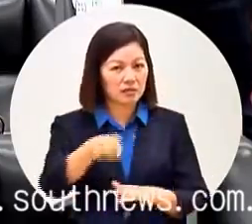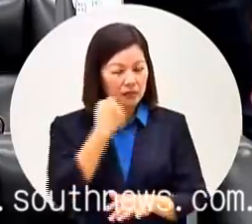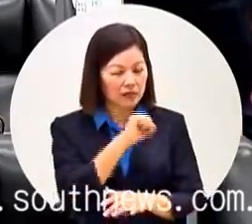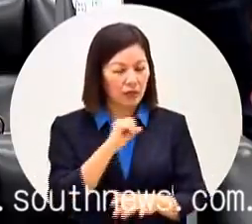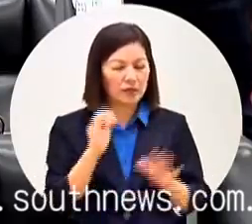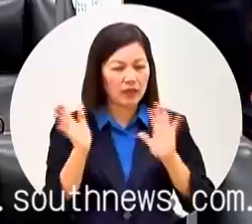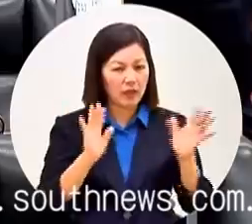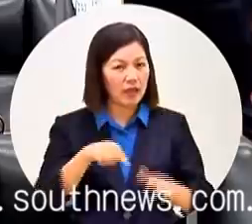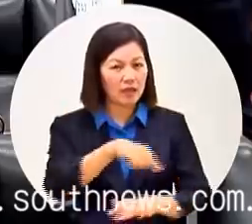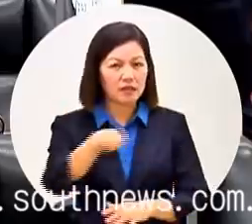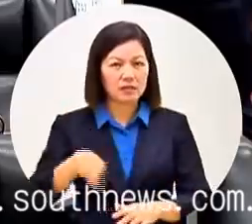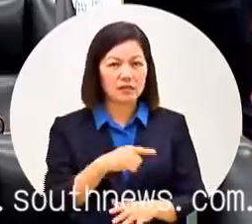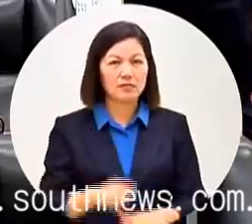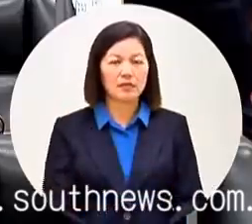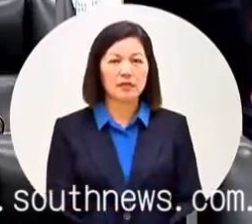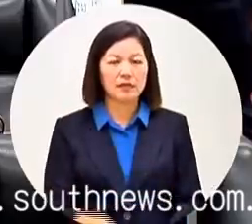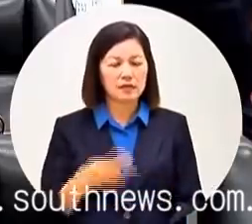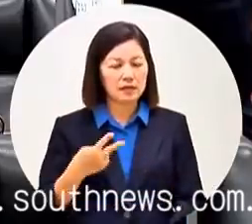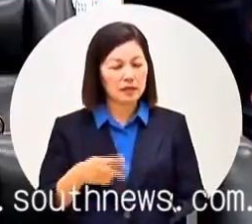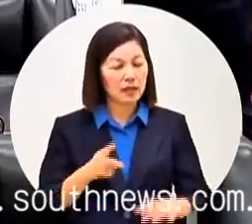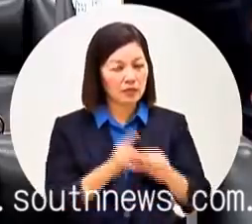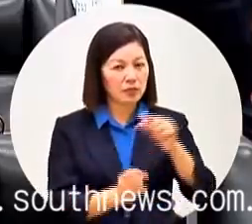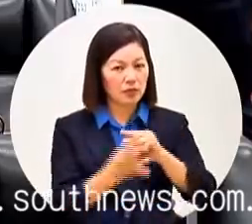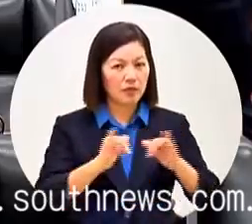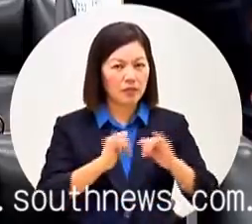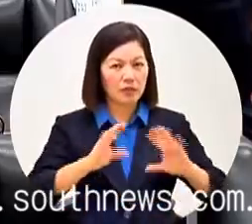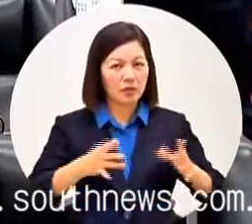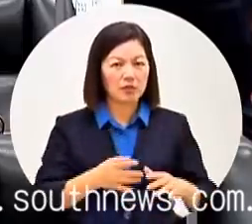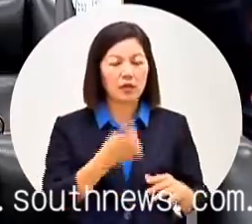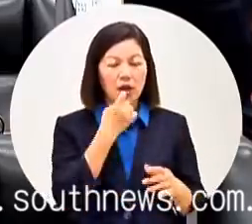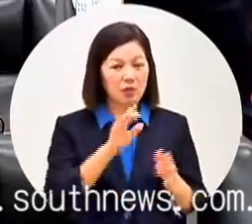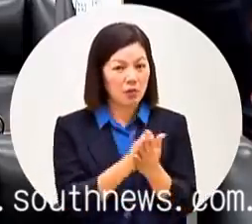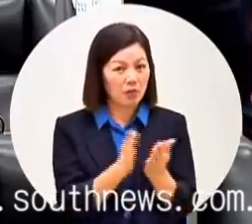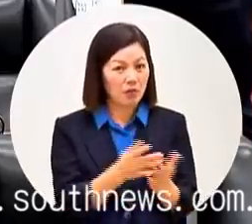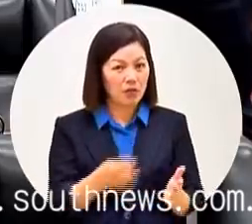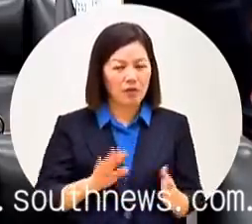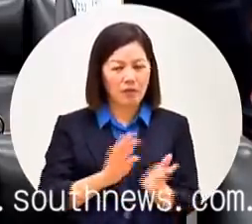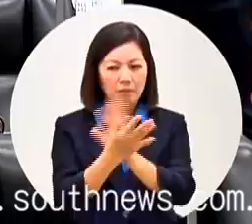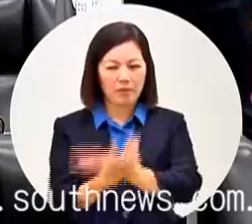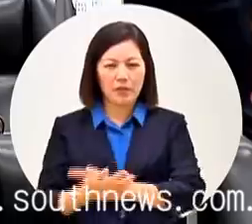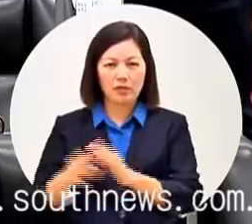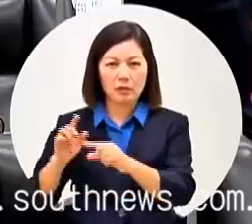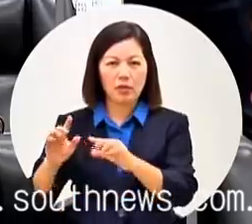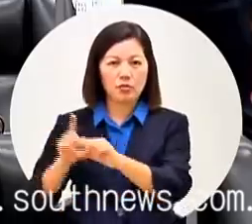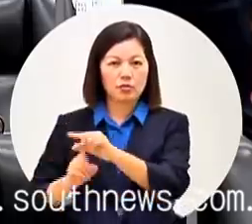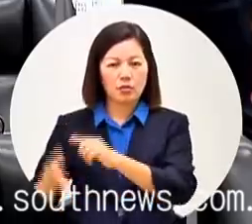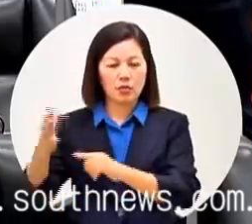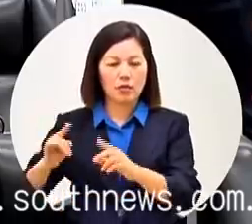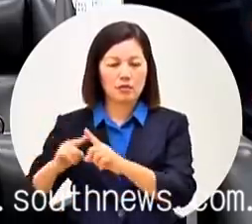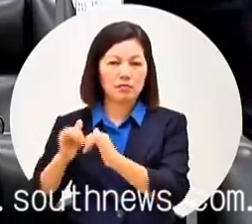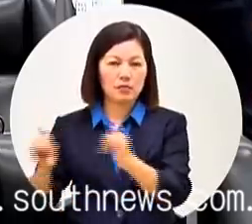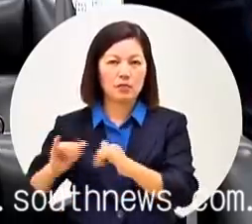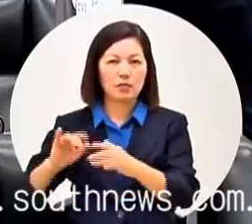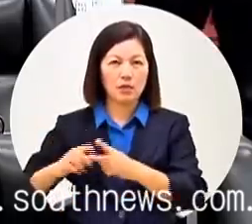子们，要从拿着中华民国的护照变成拿着中华人民共和国台湾特别行